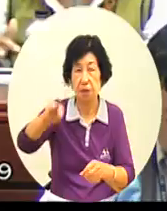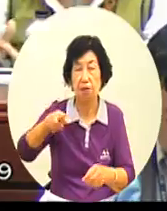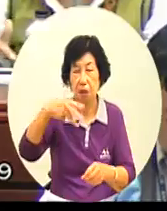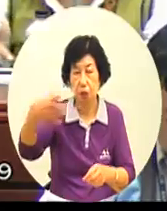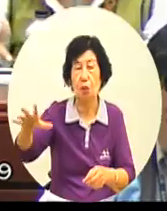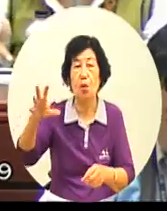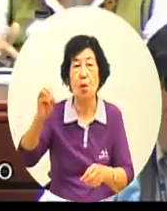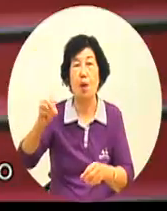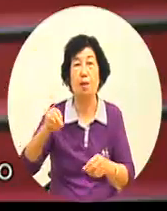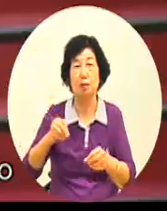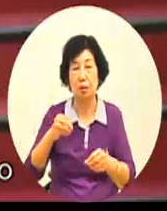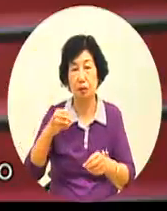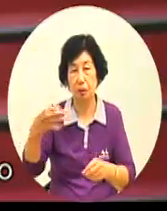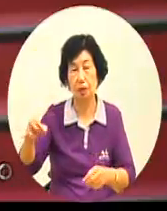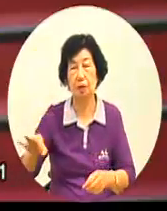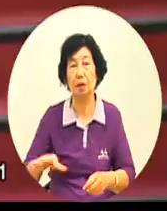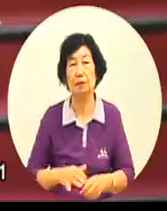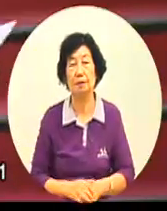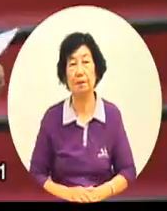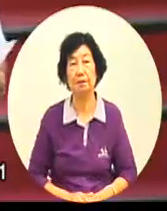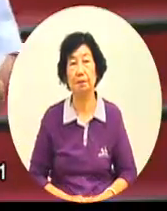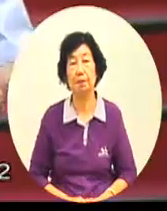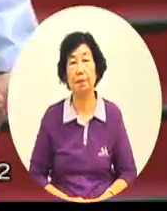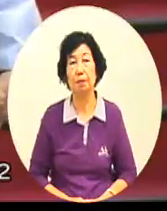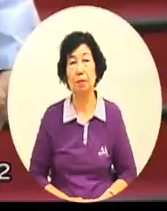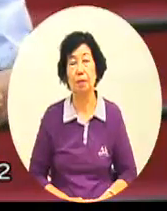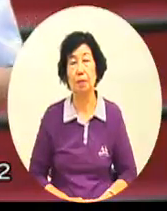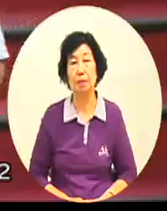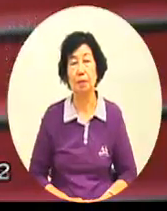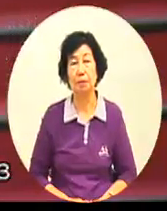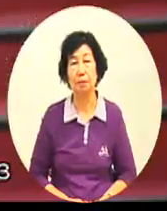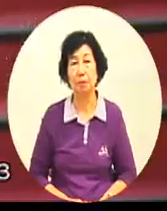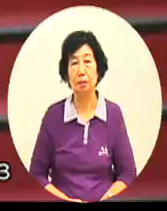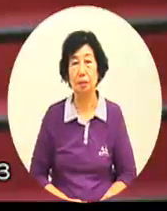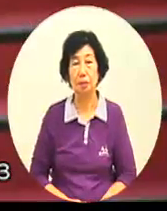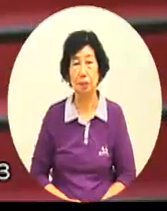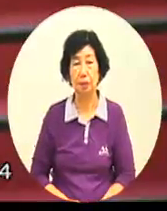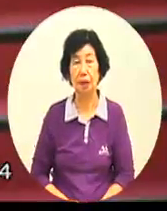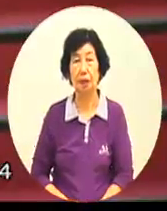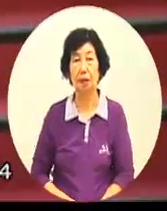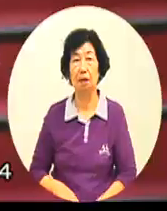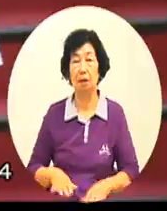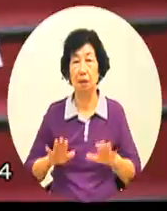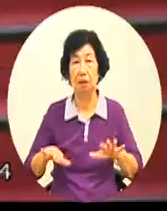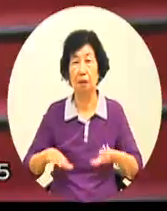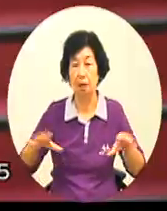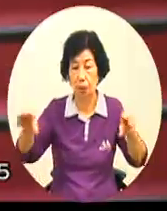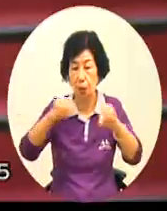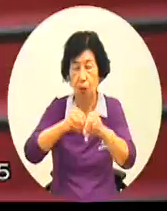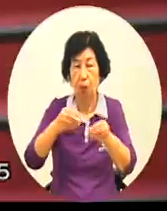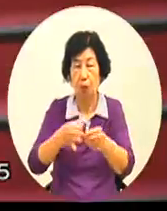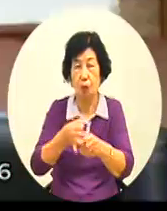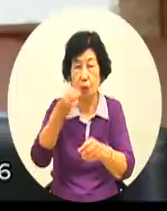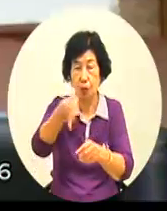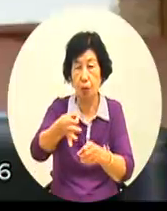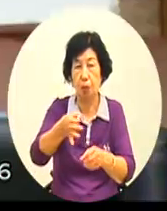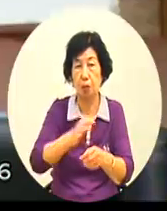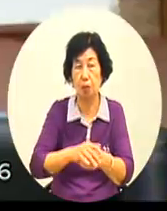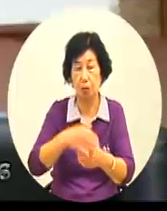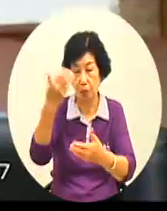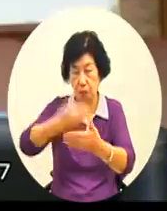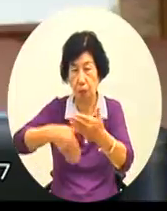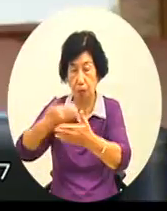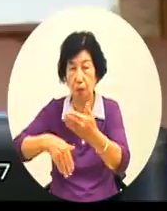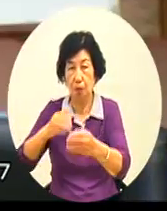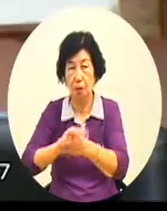1,3130多万元。 好，请坐。 谢谢。 那么这个统筹款呢，其中要扣掉